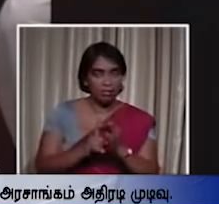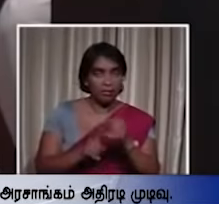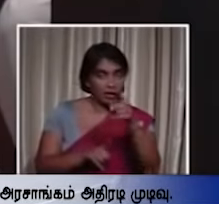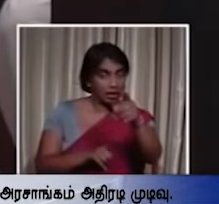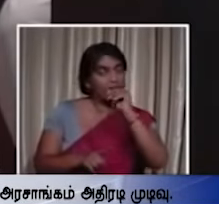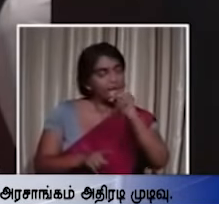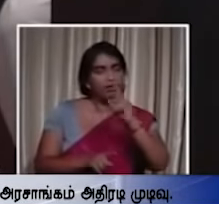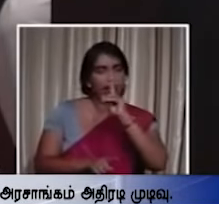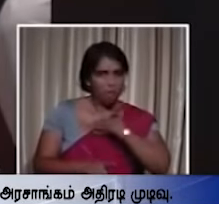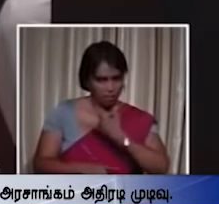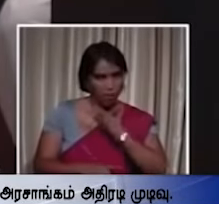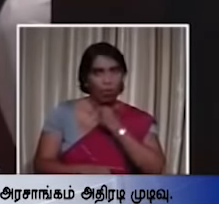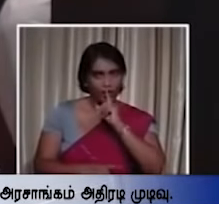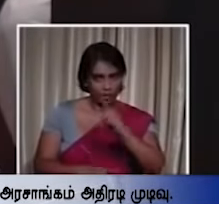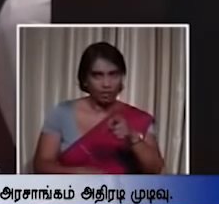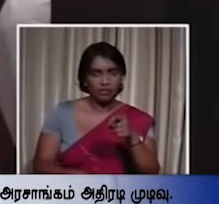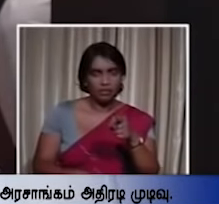கூறுங்கள்.